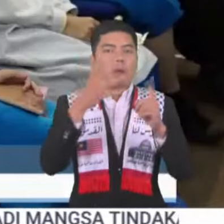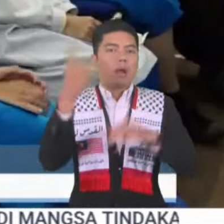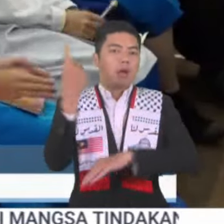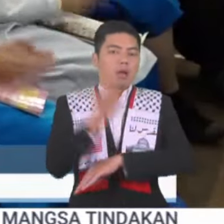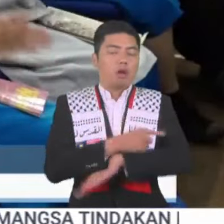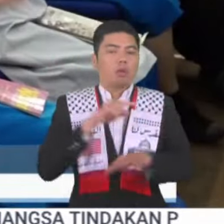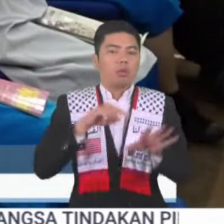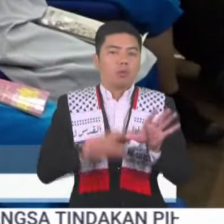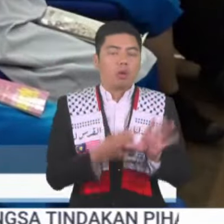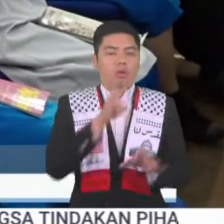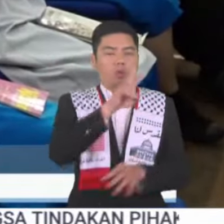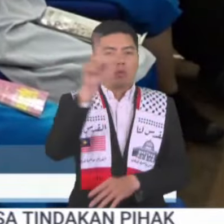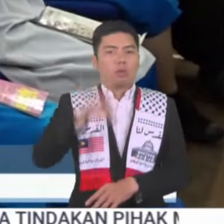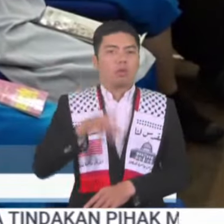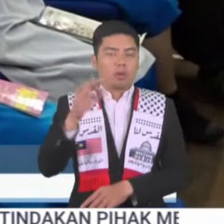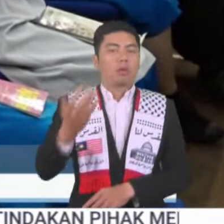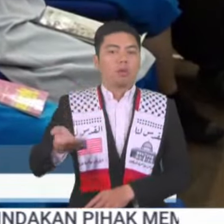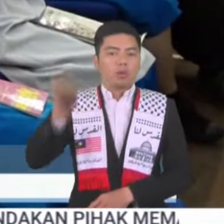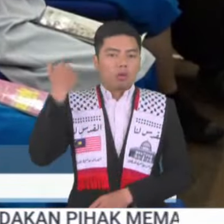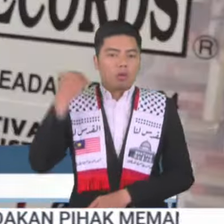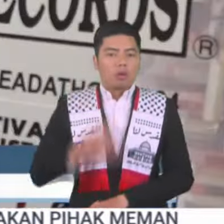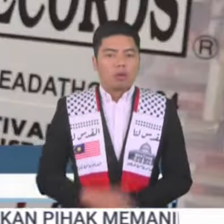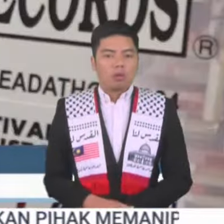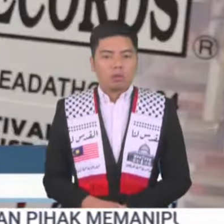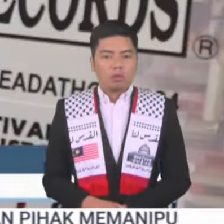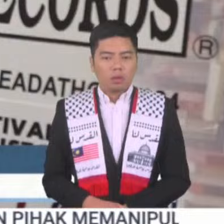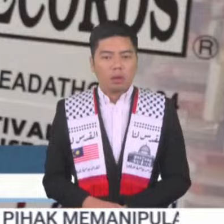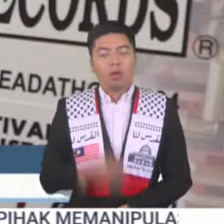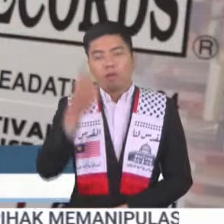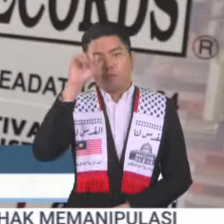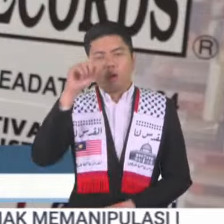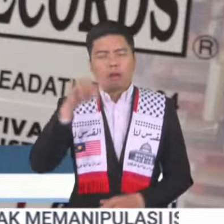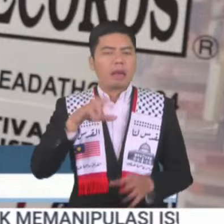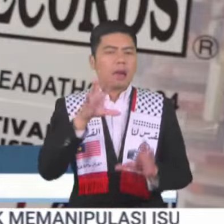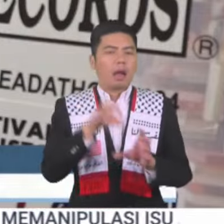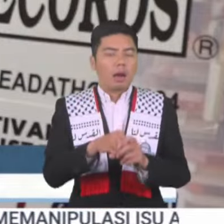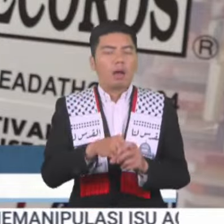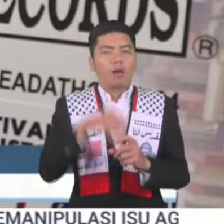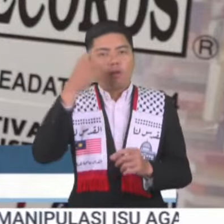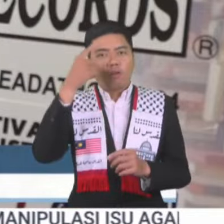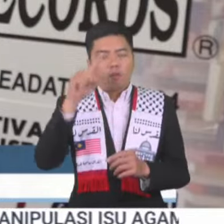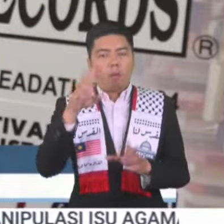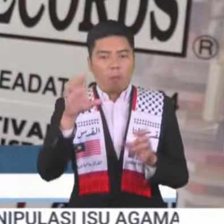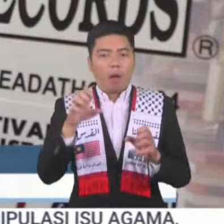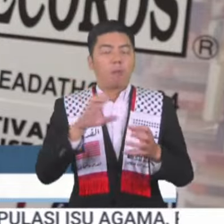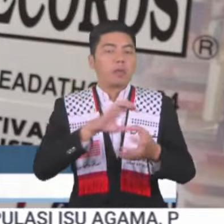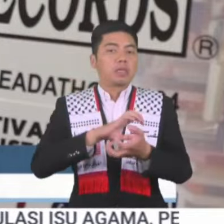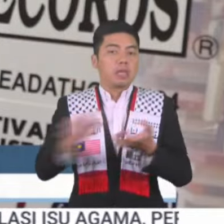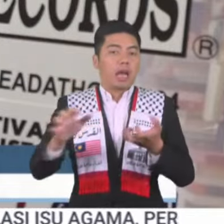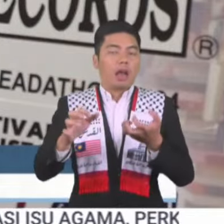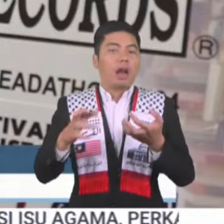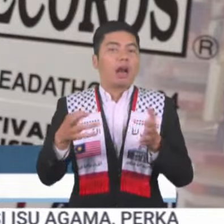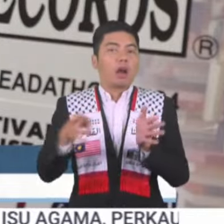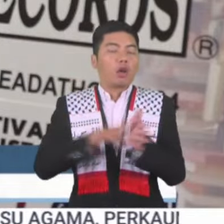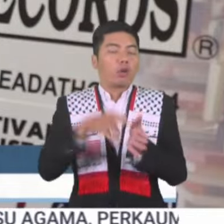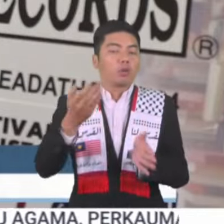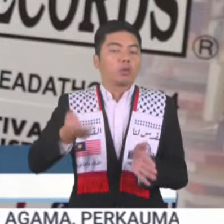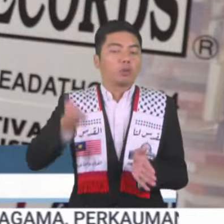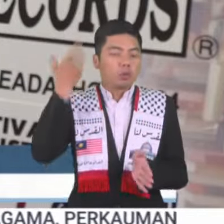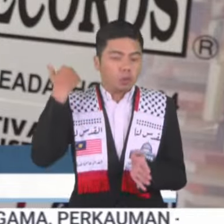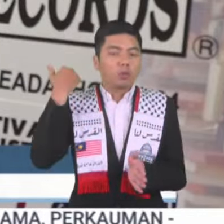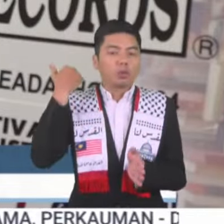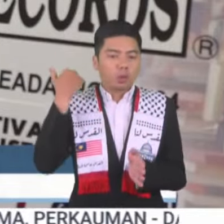hari bermula 2 September lalu. Tetapi pengisian utama kita adalah cubaan untuk memecahkan rekod sebanyak